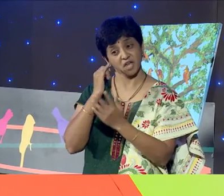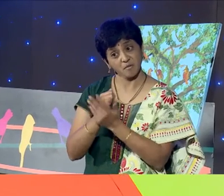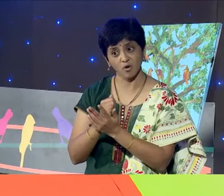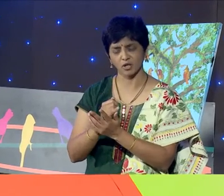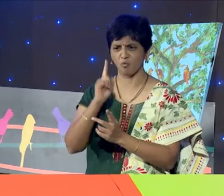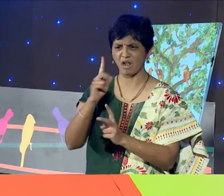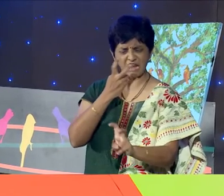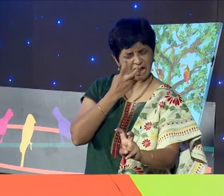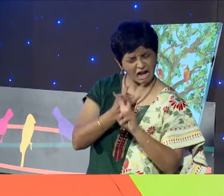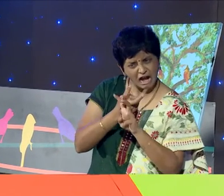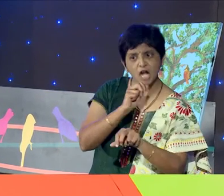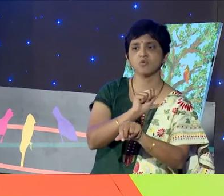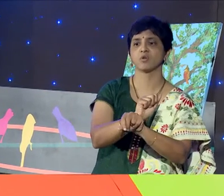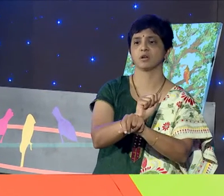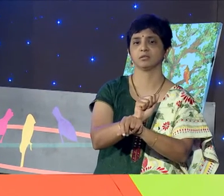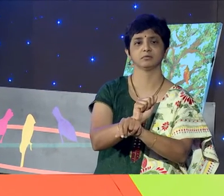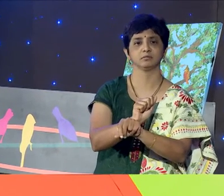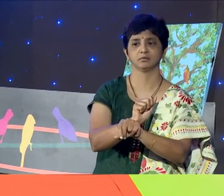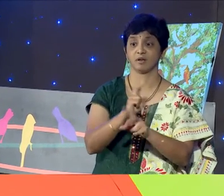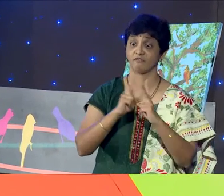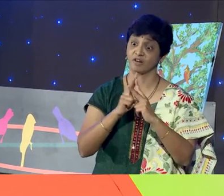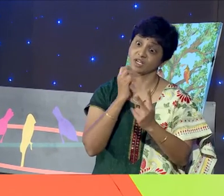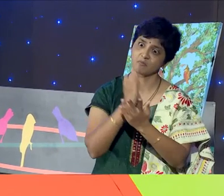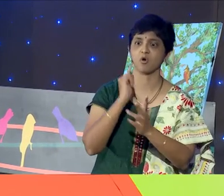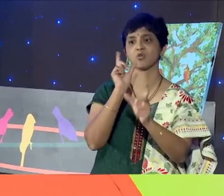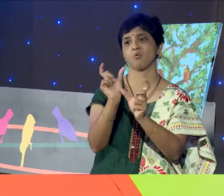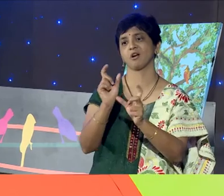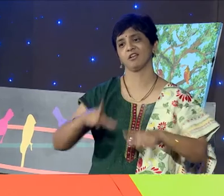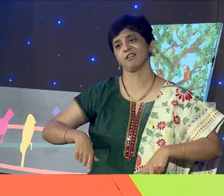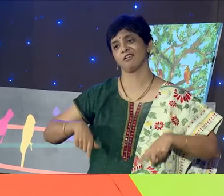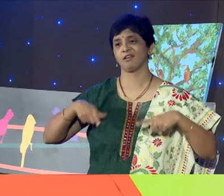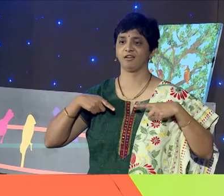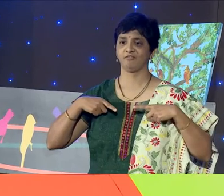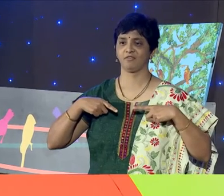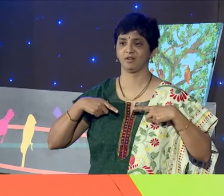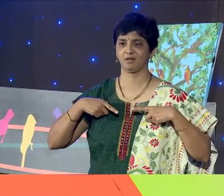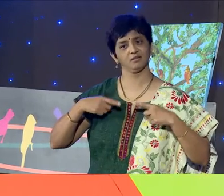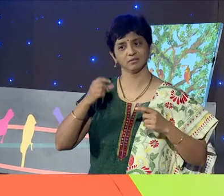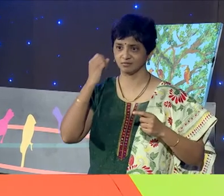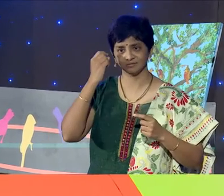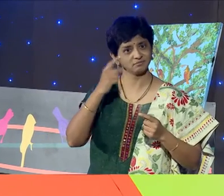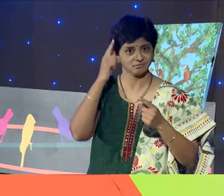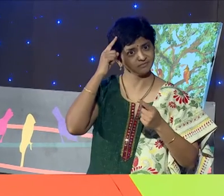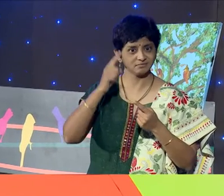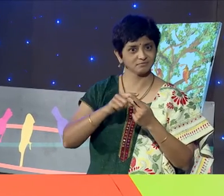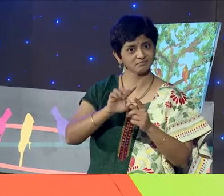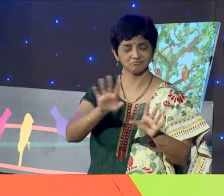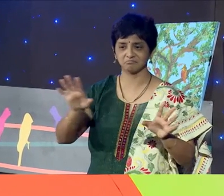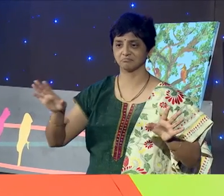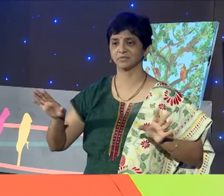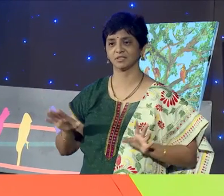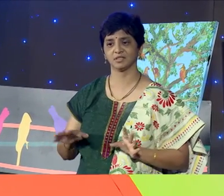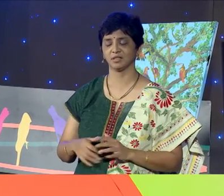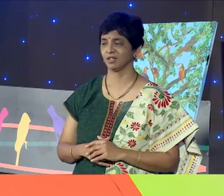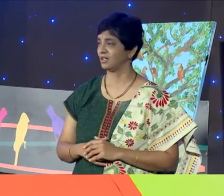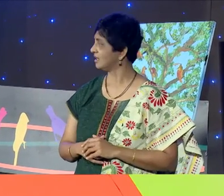से टेबल से यहाँ तक का जो सफर था, उसमें जो मेहनत थी वो ऐसा रंग लेके आई कि इतना जरूर